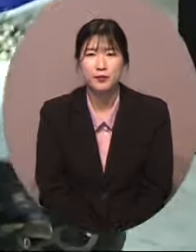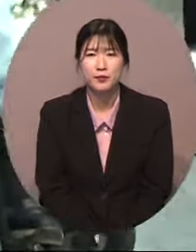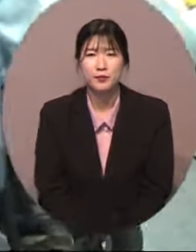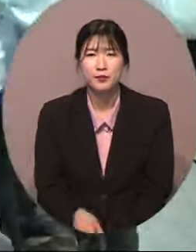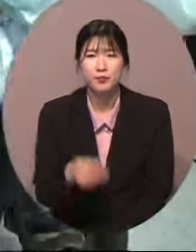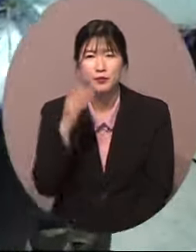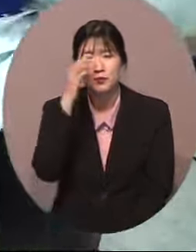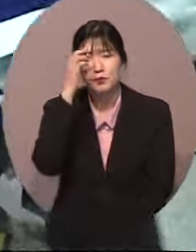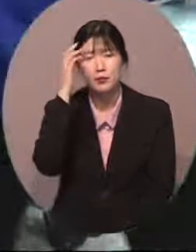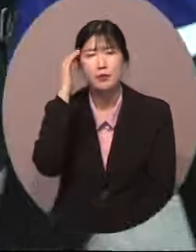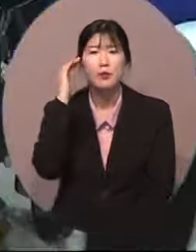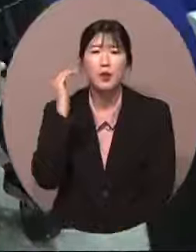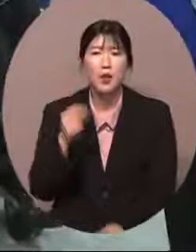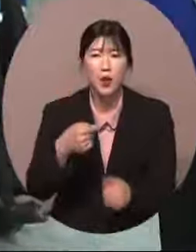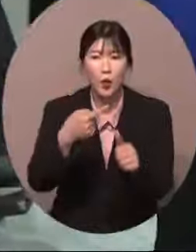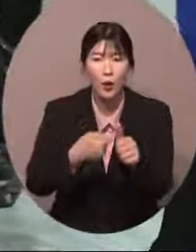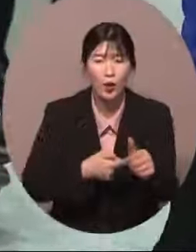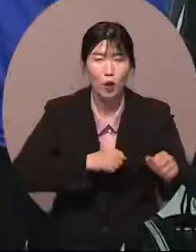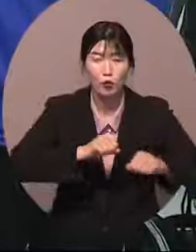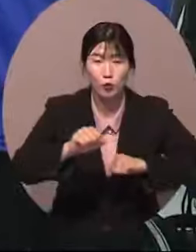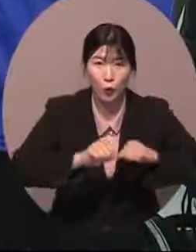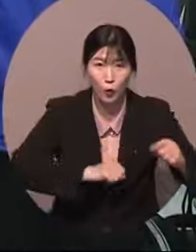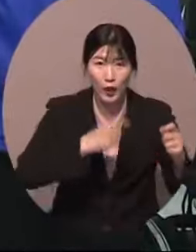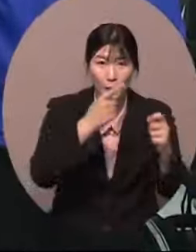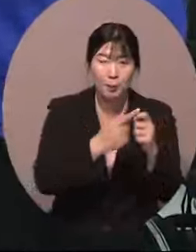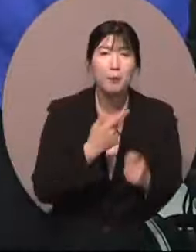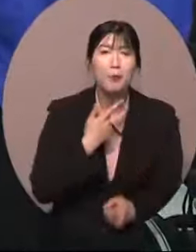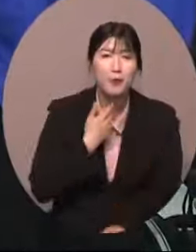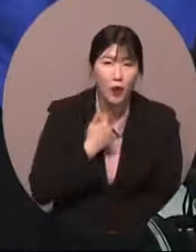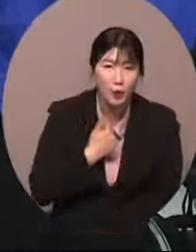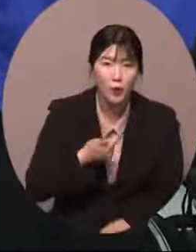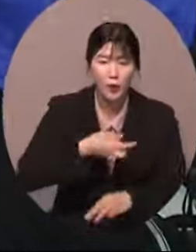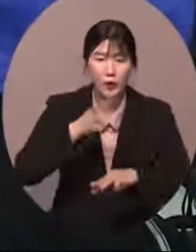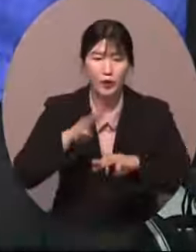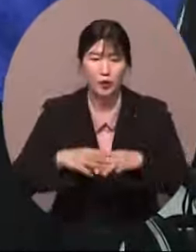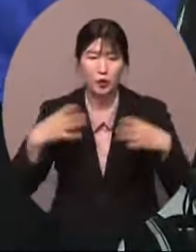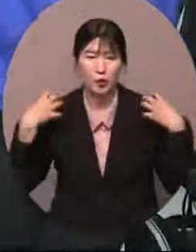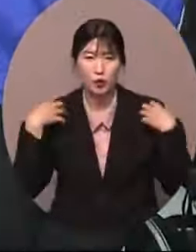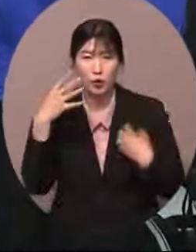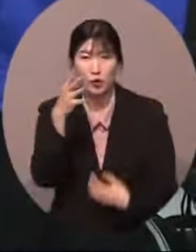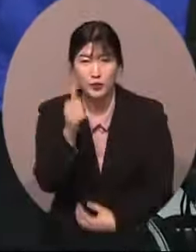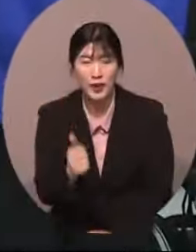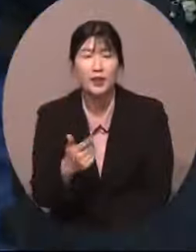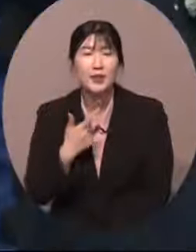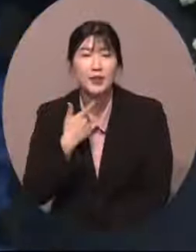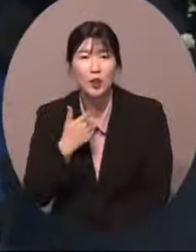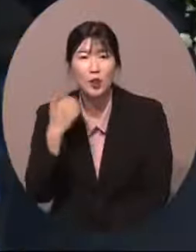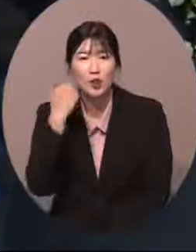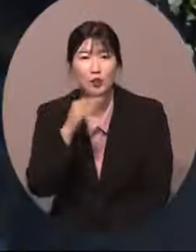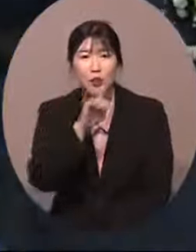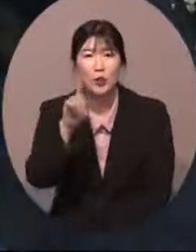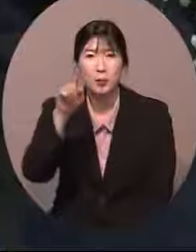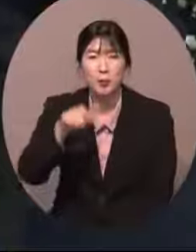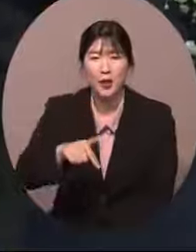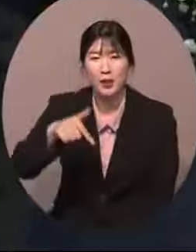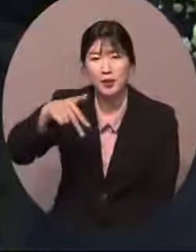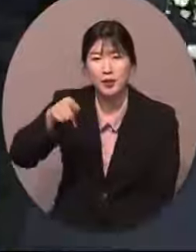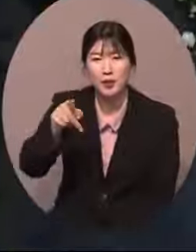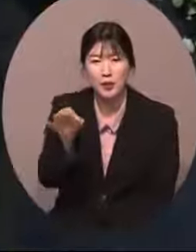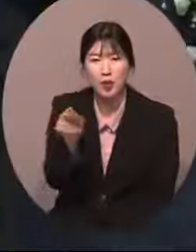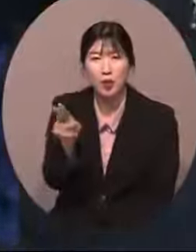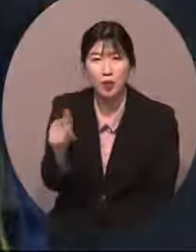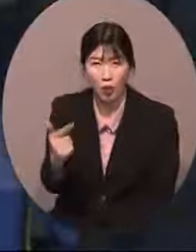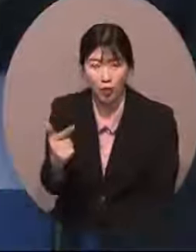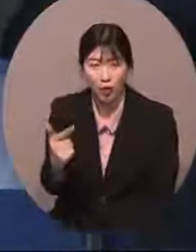만났습니다 환경 운동가에서 대전시 의원을 거쳐 대전 첫 여성 구청장을 지낸 박정현 당선